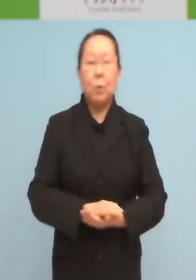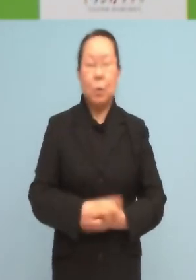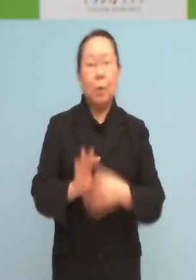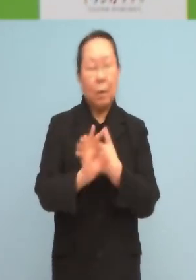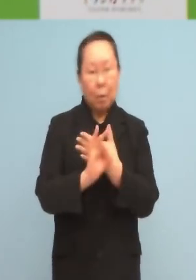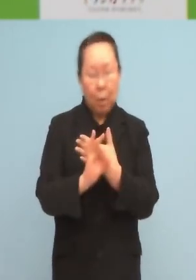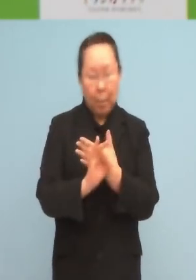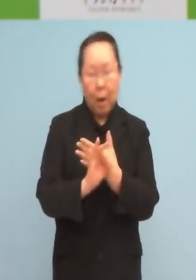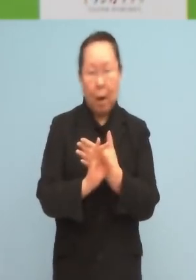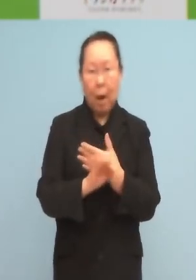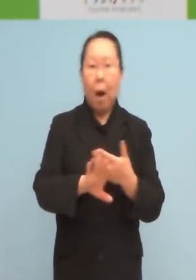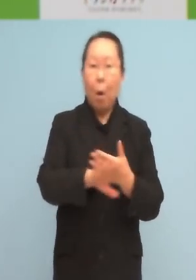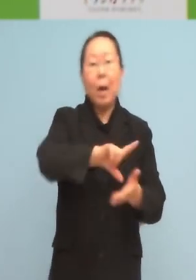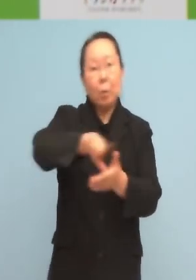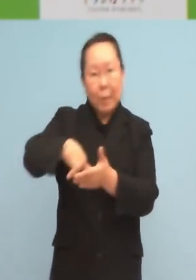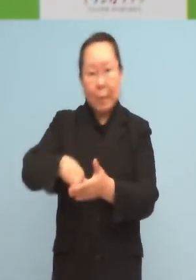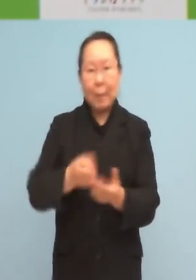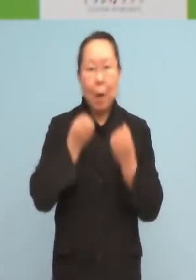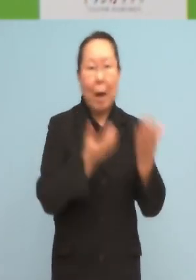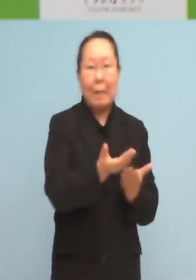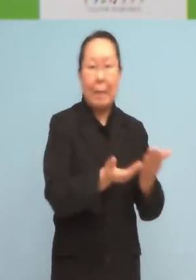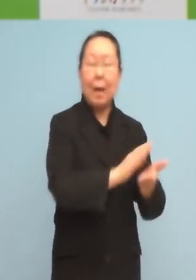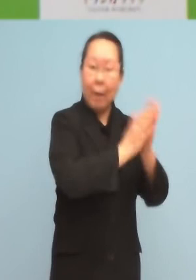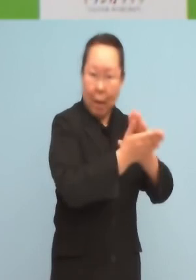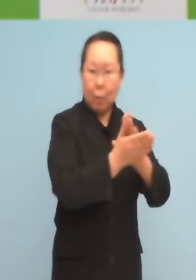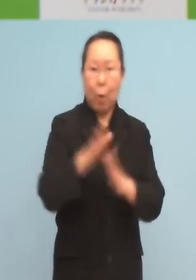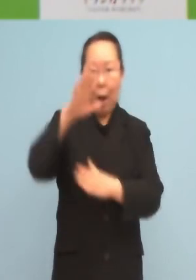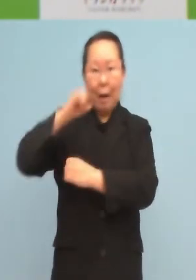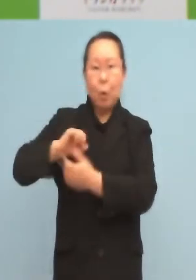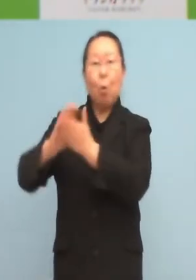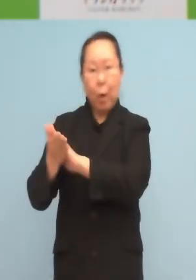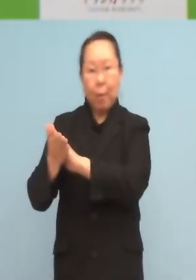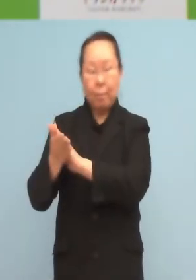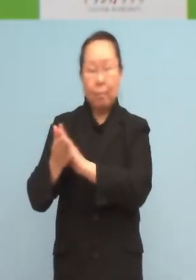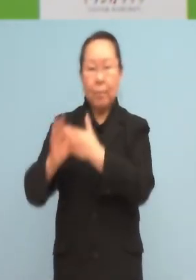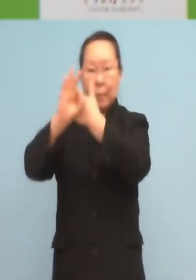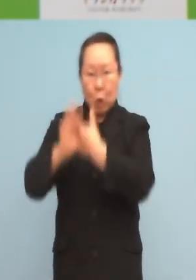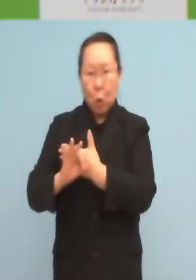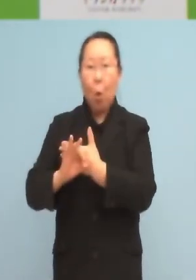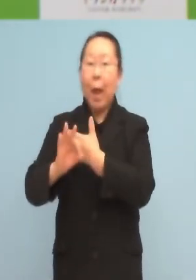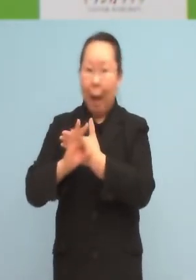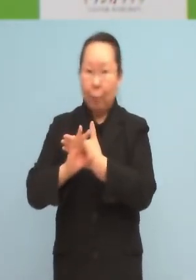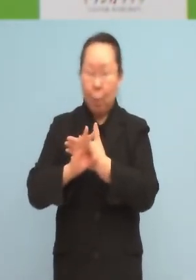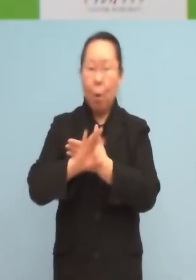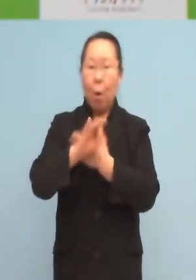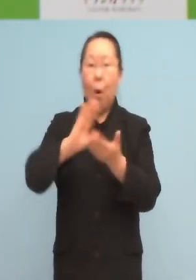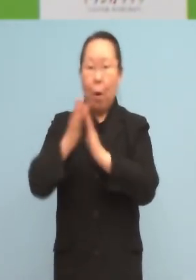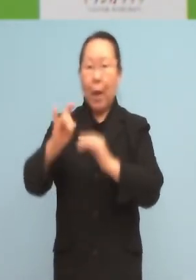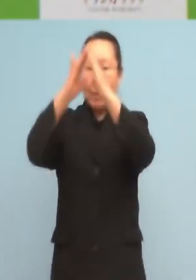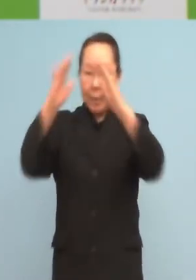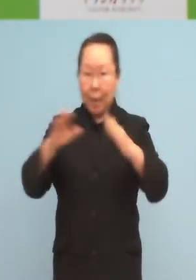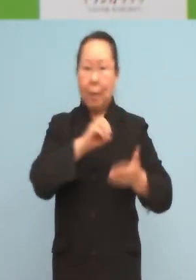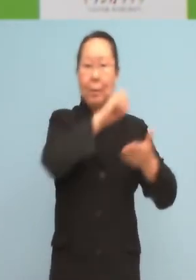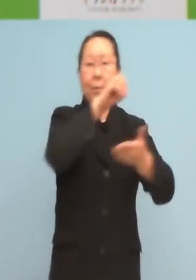ばあの立ち行きな新潟県とかですね、兵庫県とかでは、まあ、すでにもう条例案を、県議会に提案しているということもあるん